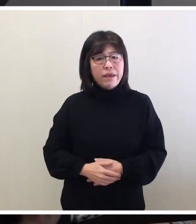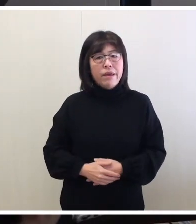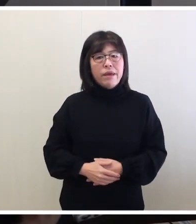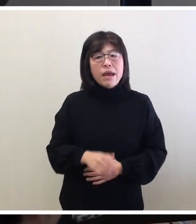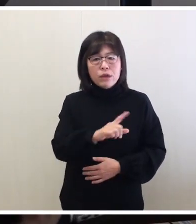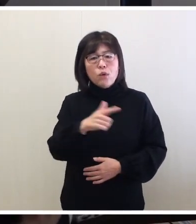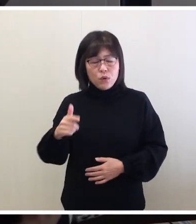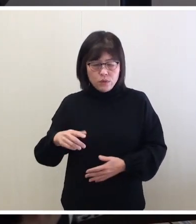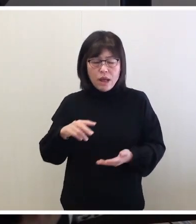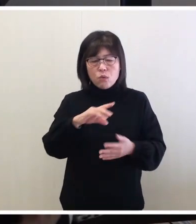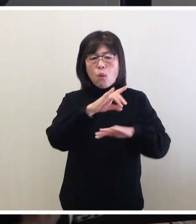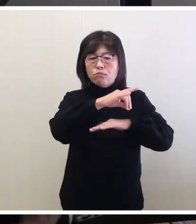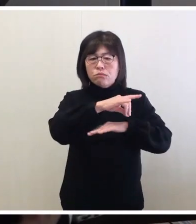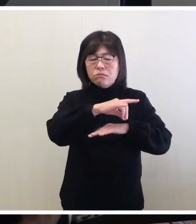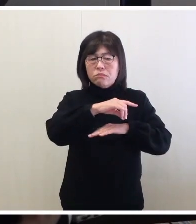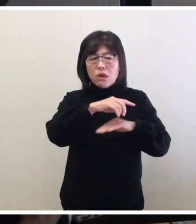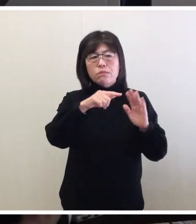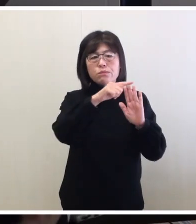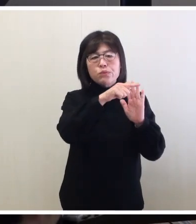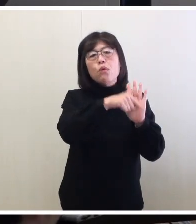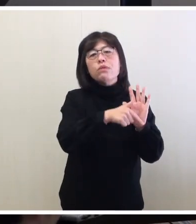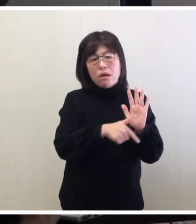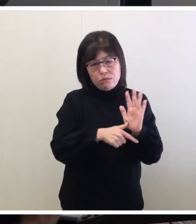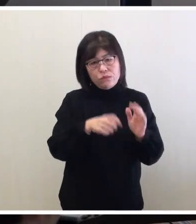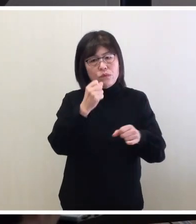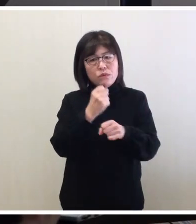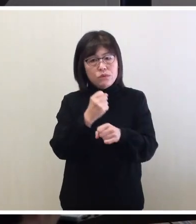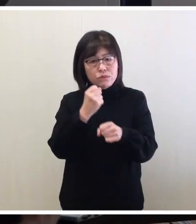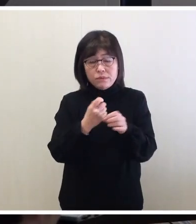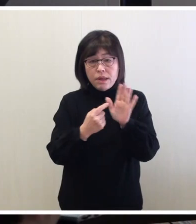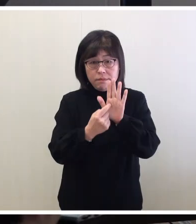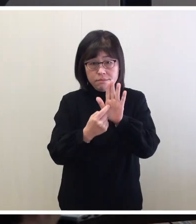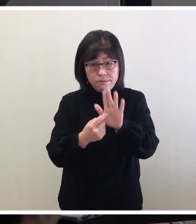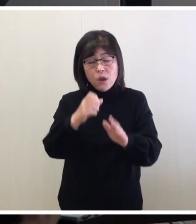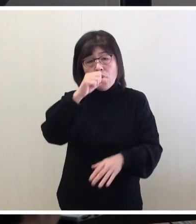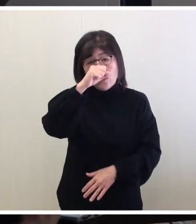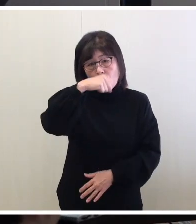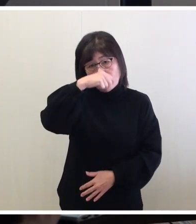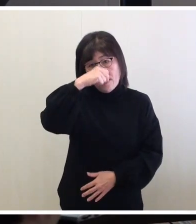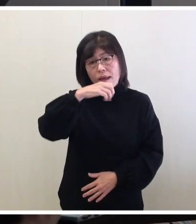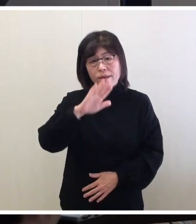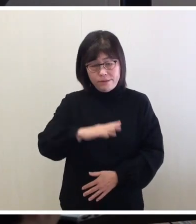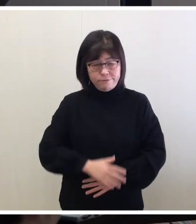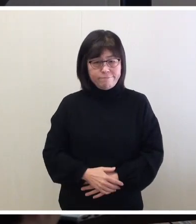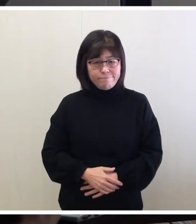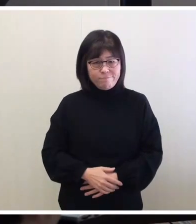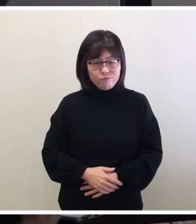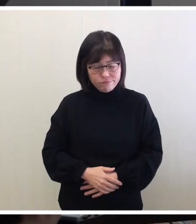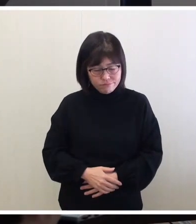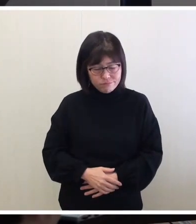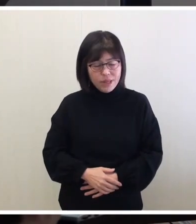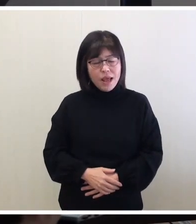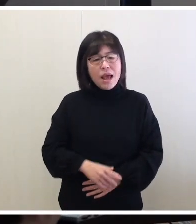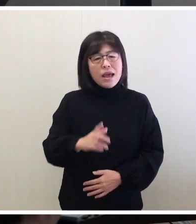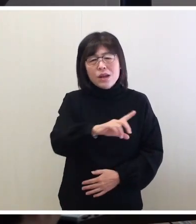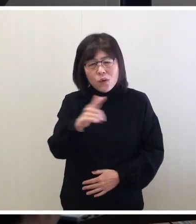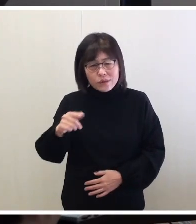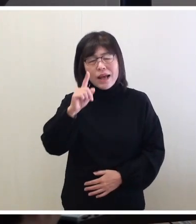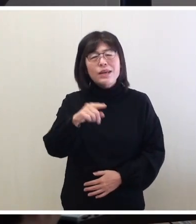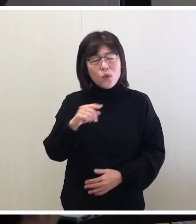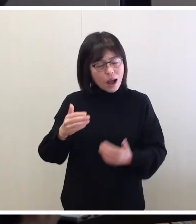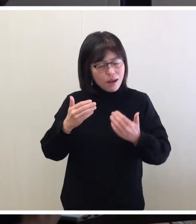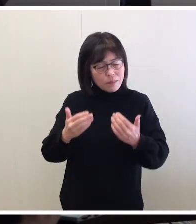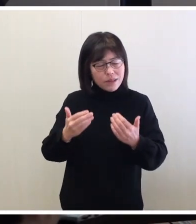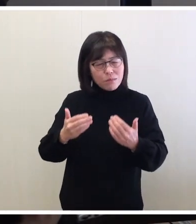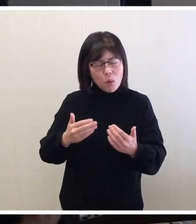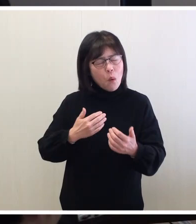スキリング教育のプログラムも提供していく考えです。王子キャンパスがあらゆる人々が学